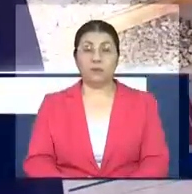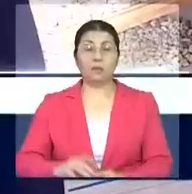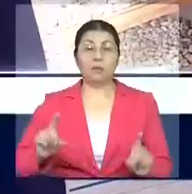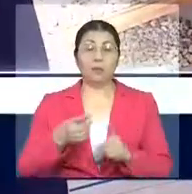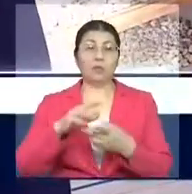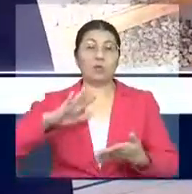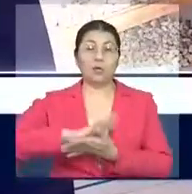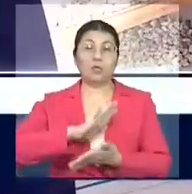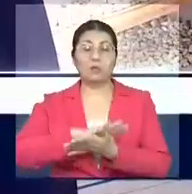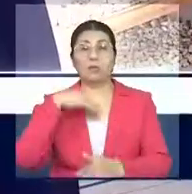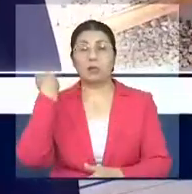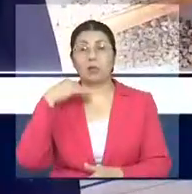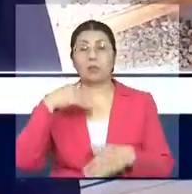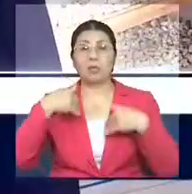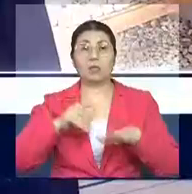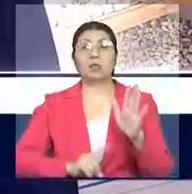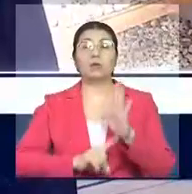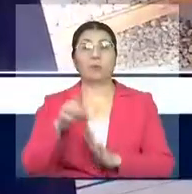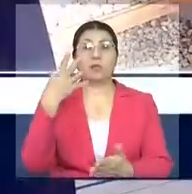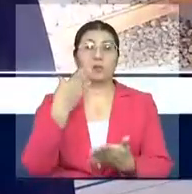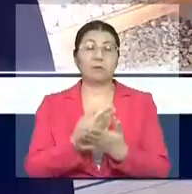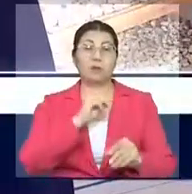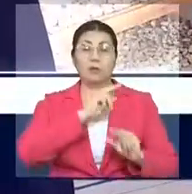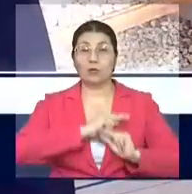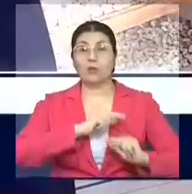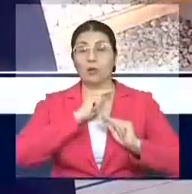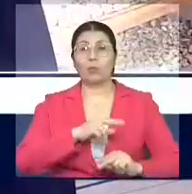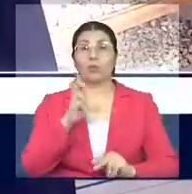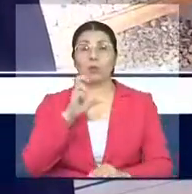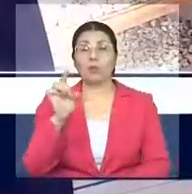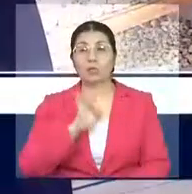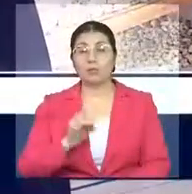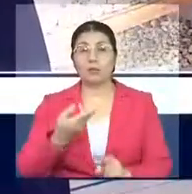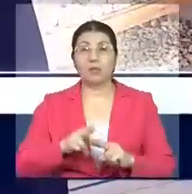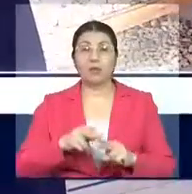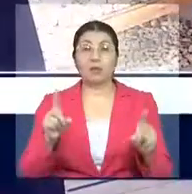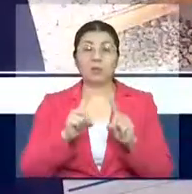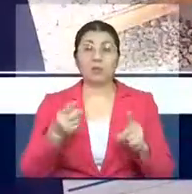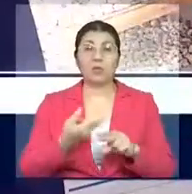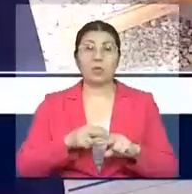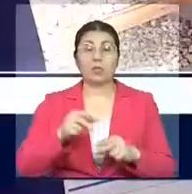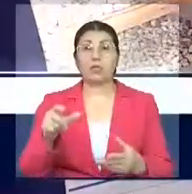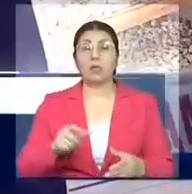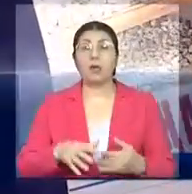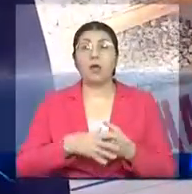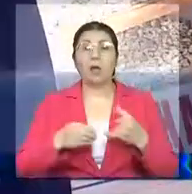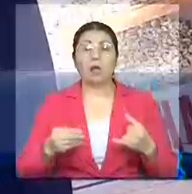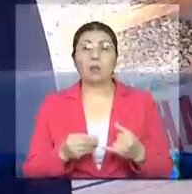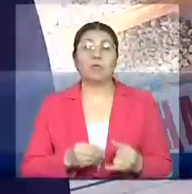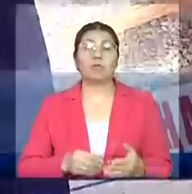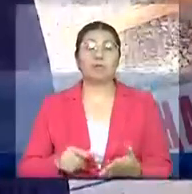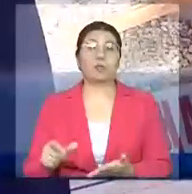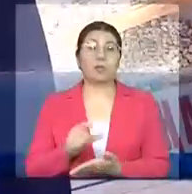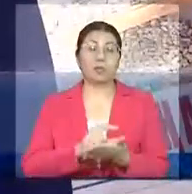Почему газета «Актобе» решила начать свою поездку именно с Байганинского района? Потому что это край поэтов, батыров, писателей и